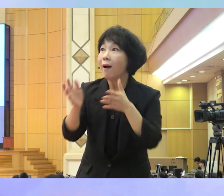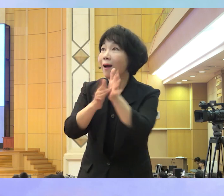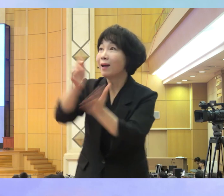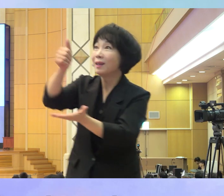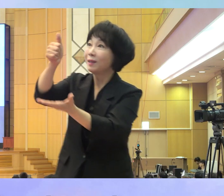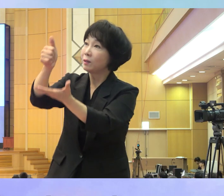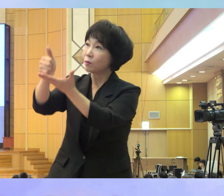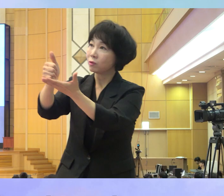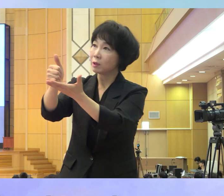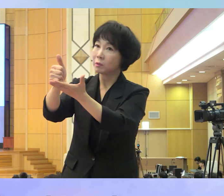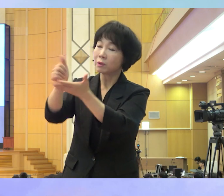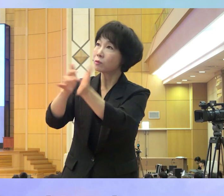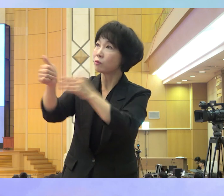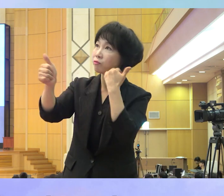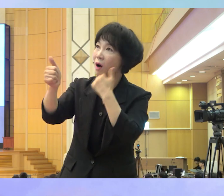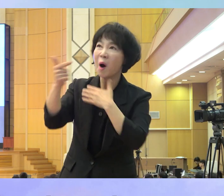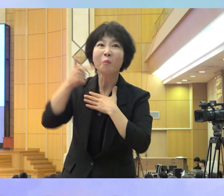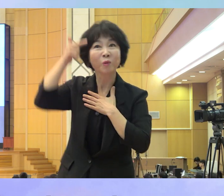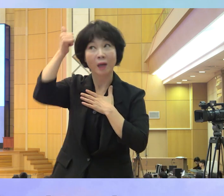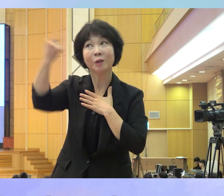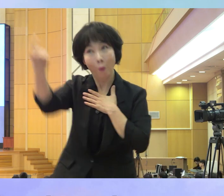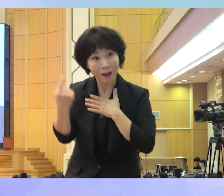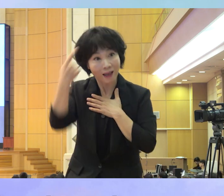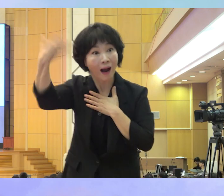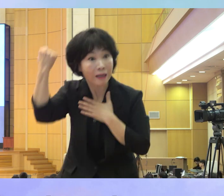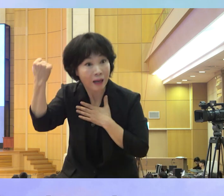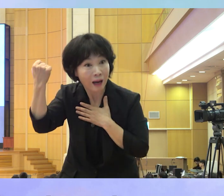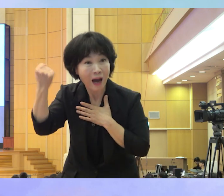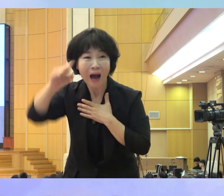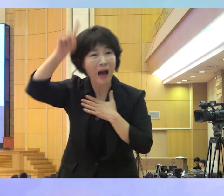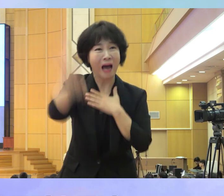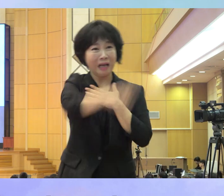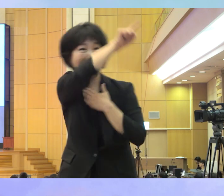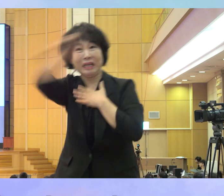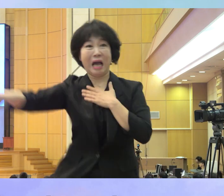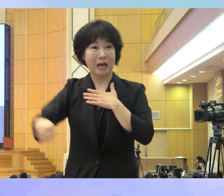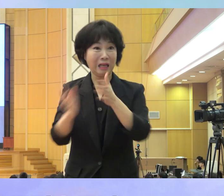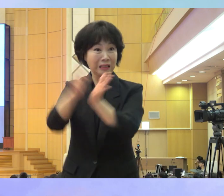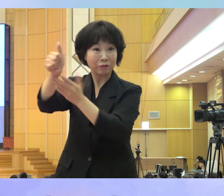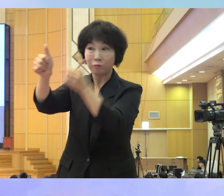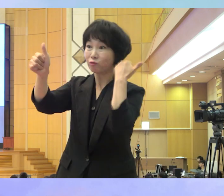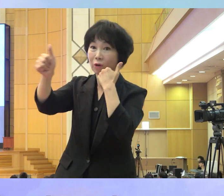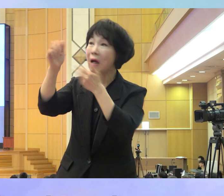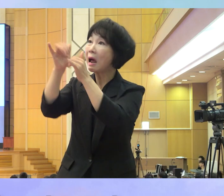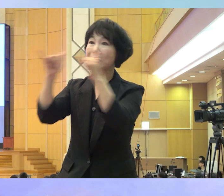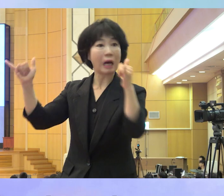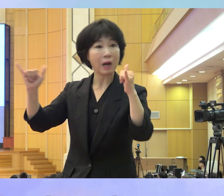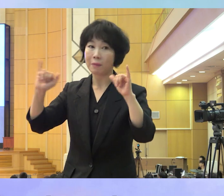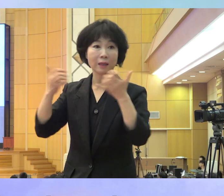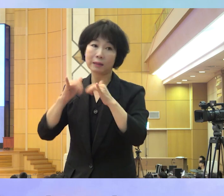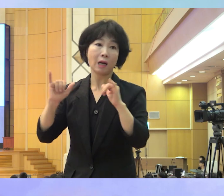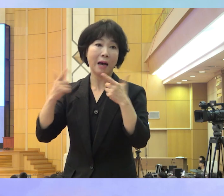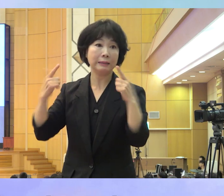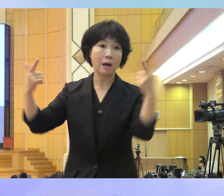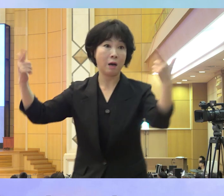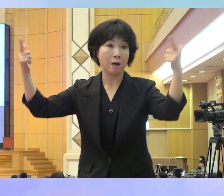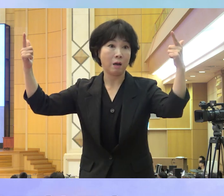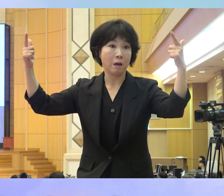이렇게 생각하면 안 된단 말이에요. 예수님은 사람이 아니고